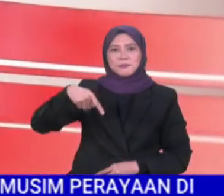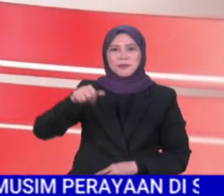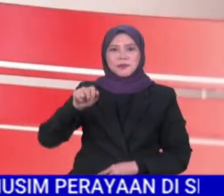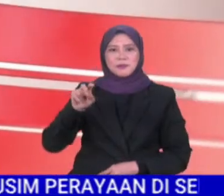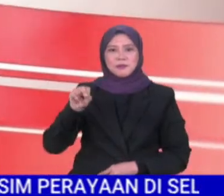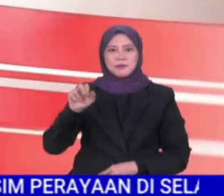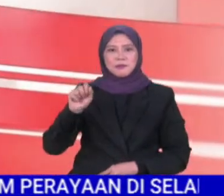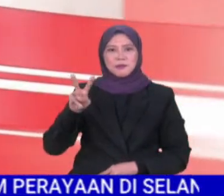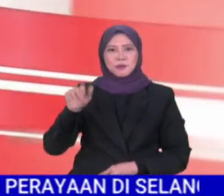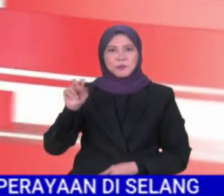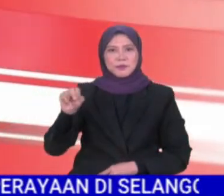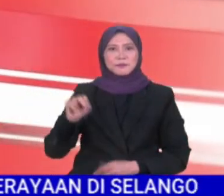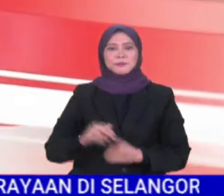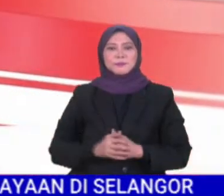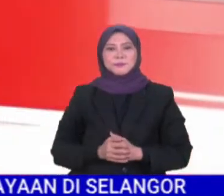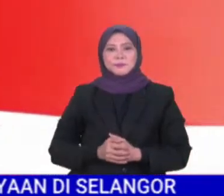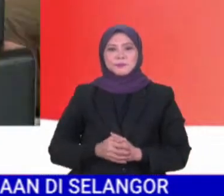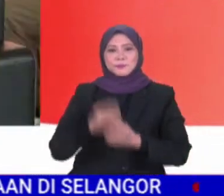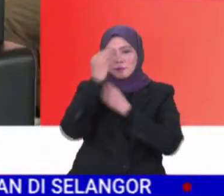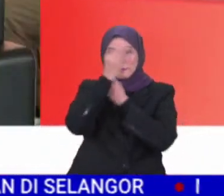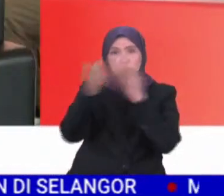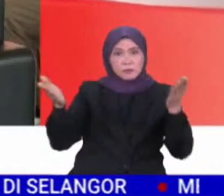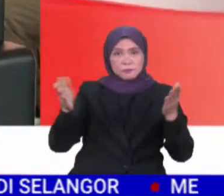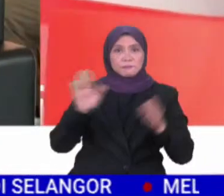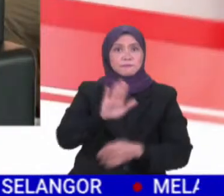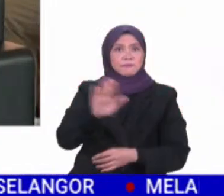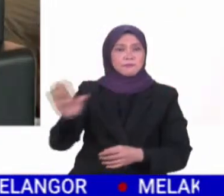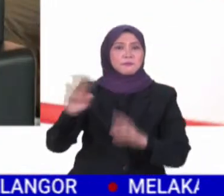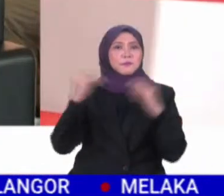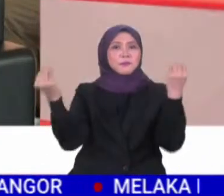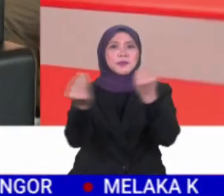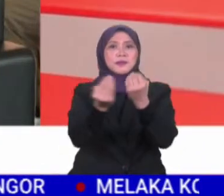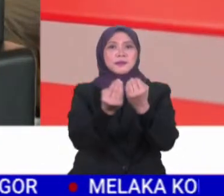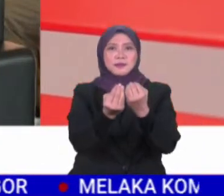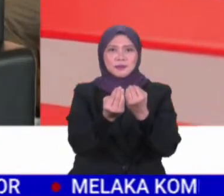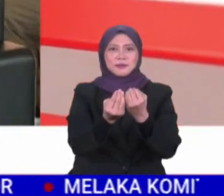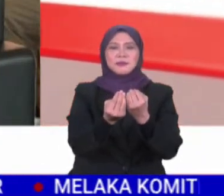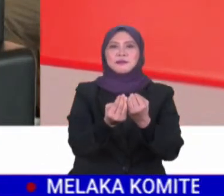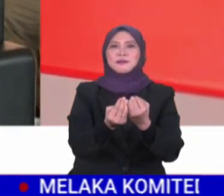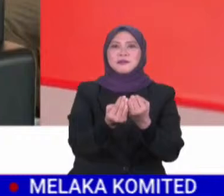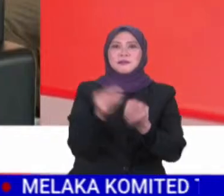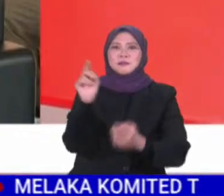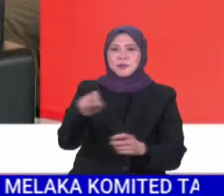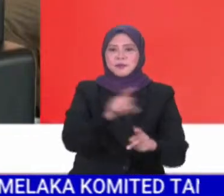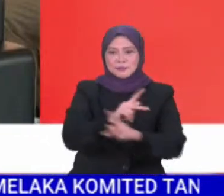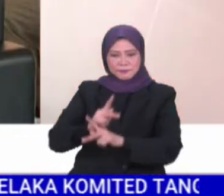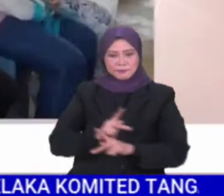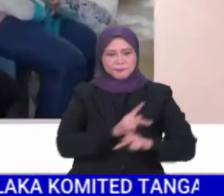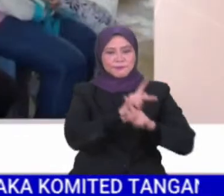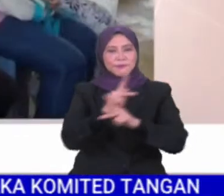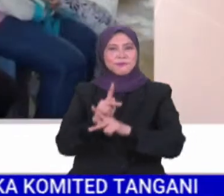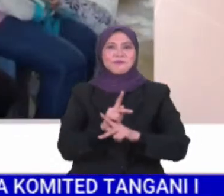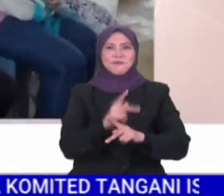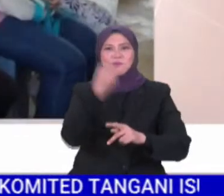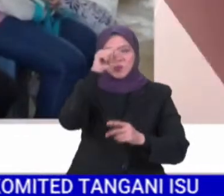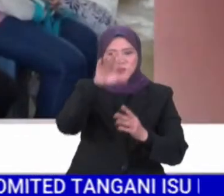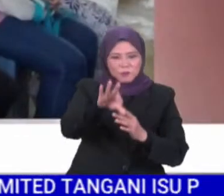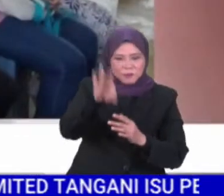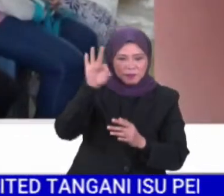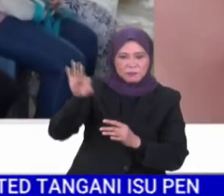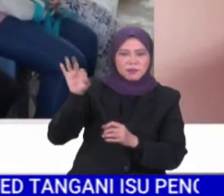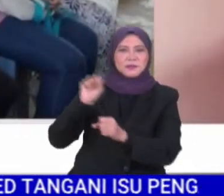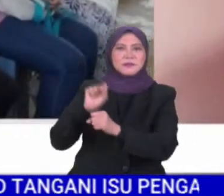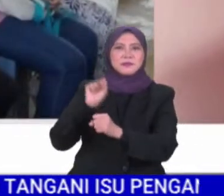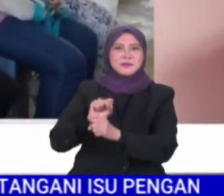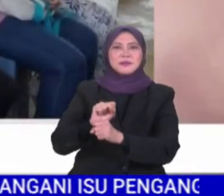beliau memberitahu ini terutama dalam memastikan masyarakat negeri ini sentiasa berwaspada dalam memilih pekerjaan